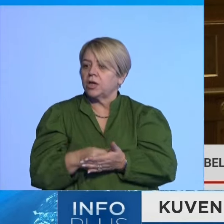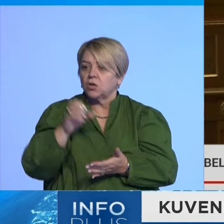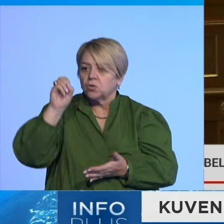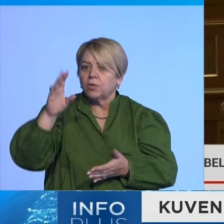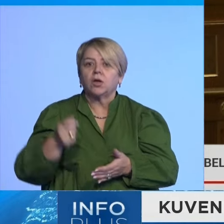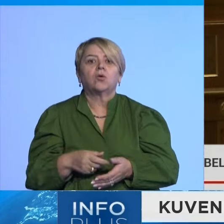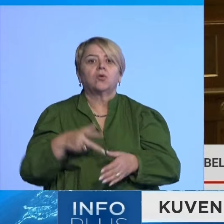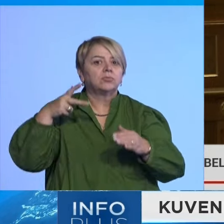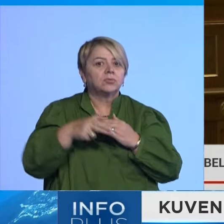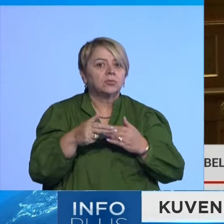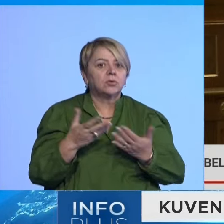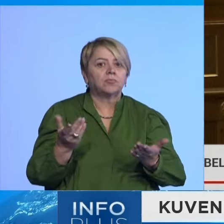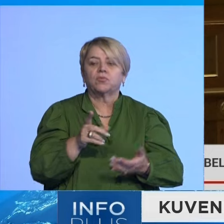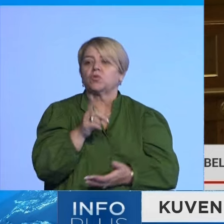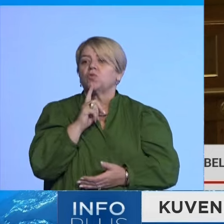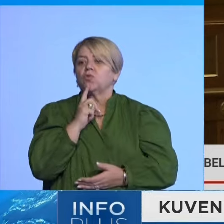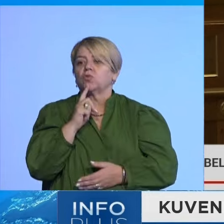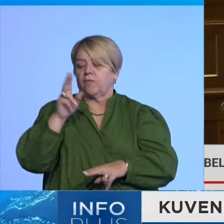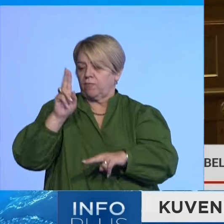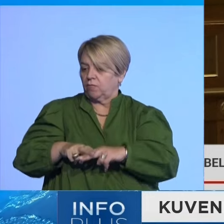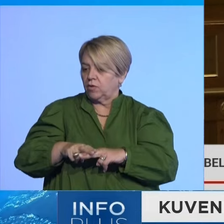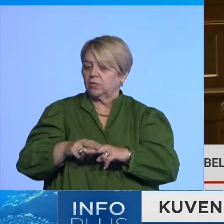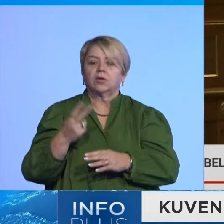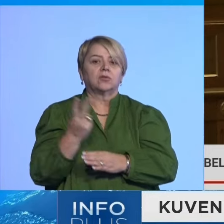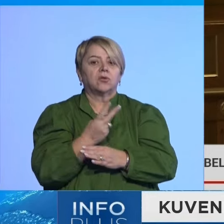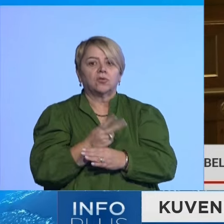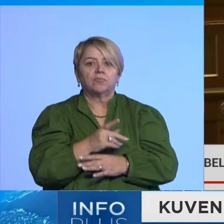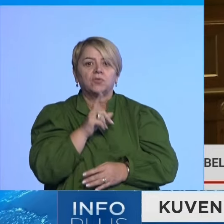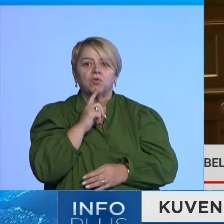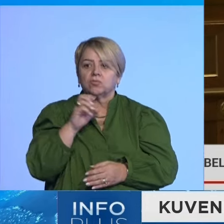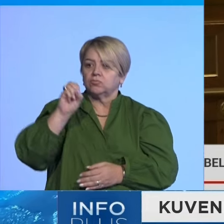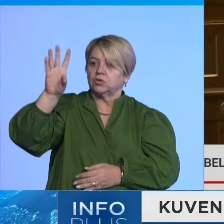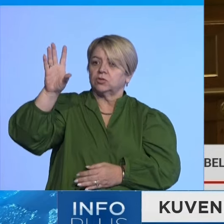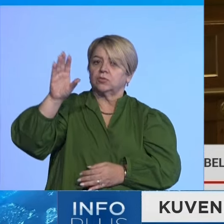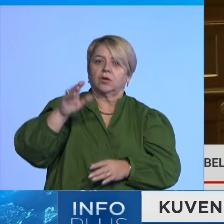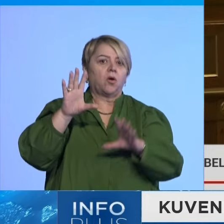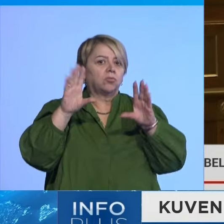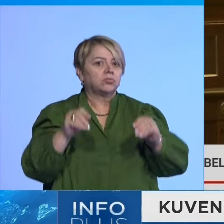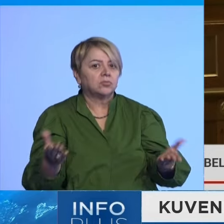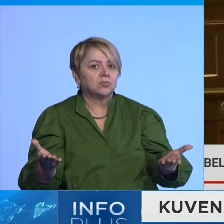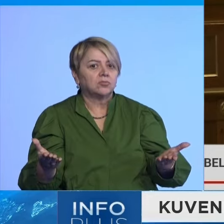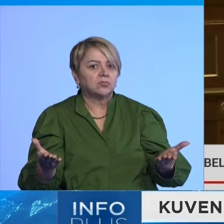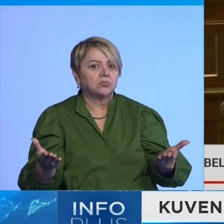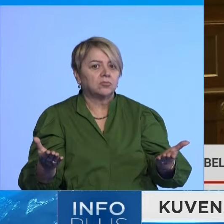rryma? Kush vendos në vendin ton kur mu lëshu rryma, kur mu nëll rryma?